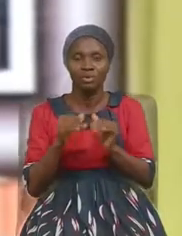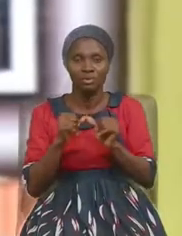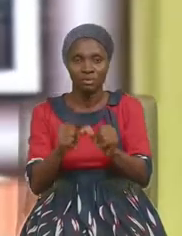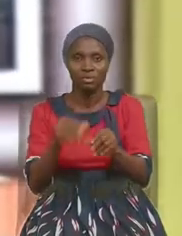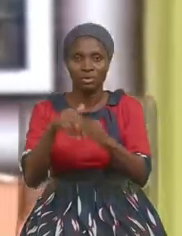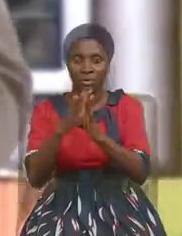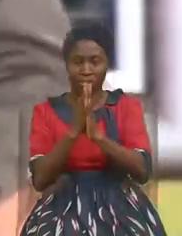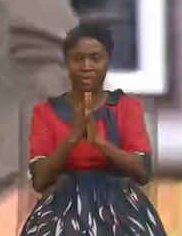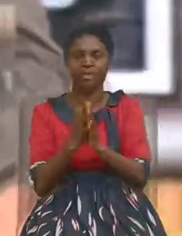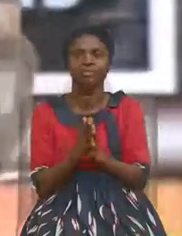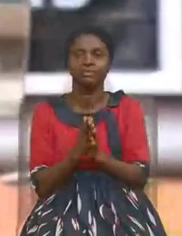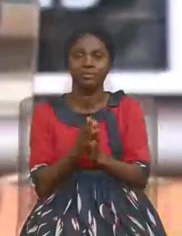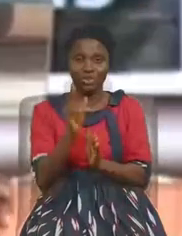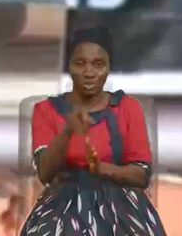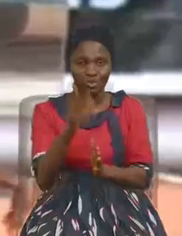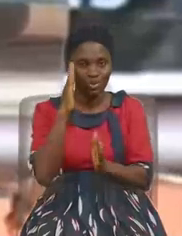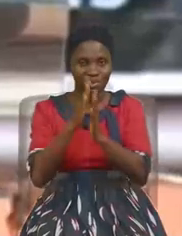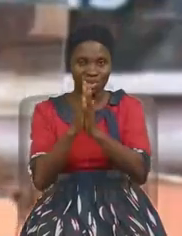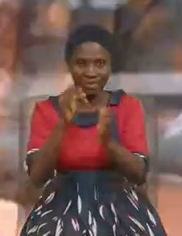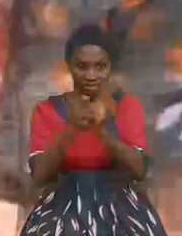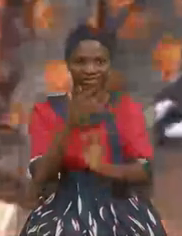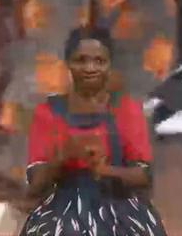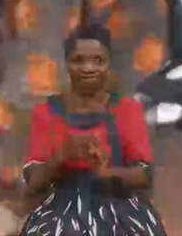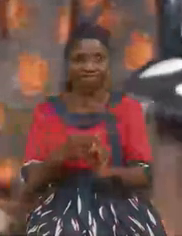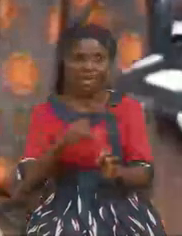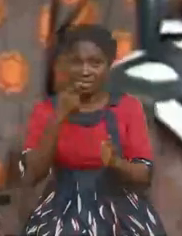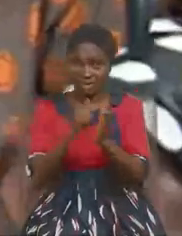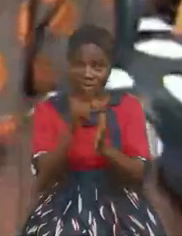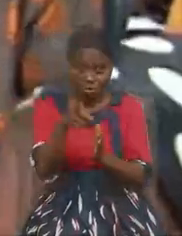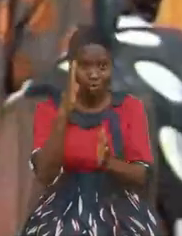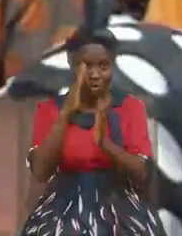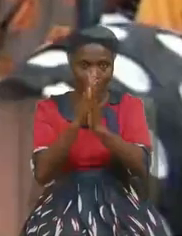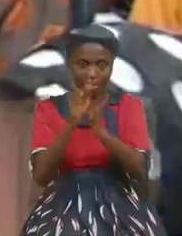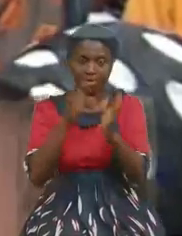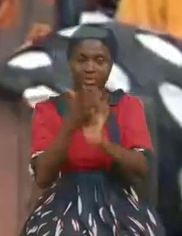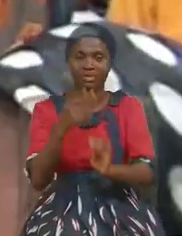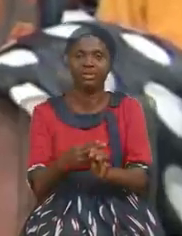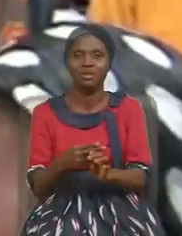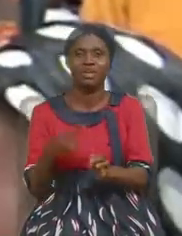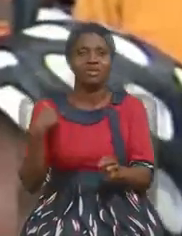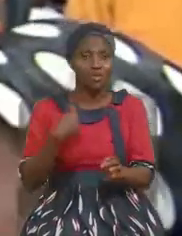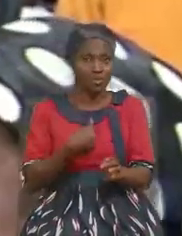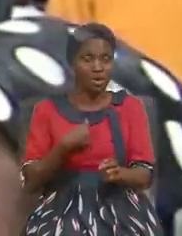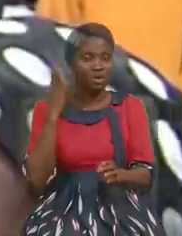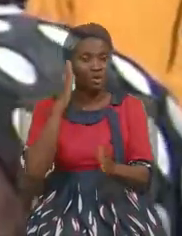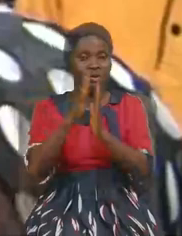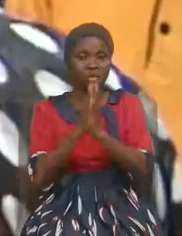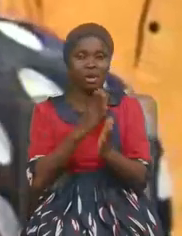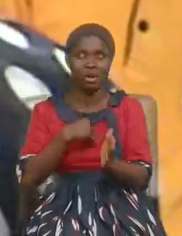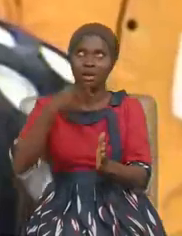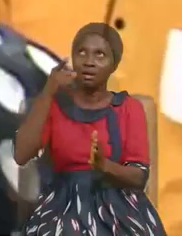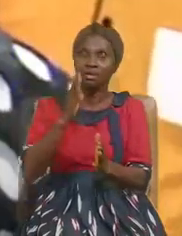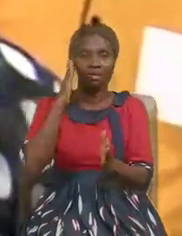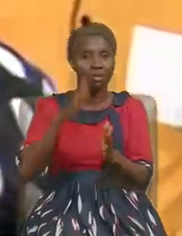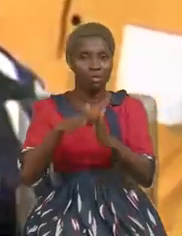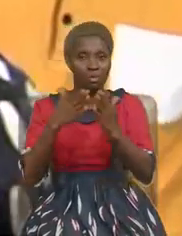Et tu vas prier. Il dit, tu vas prier. Et nous allons prier. Et Dieu va ouvrir les